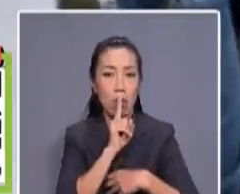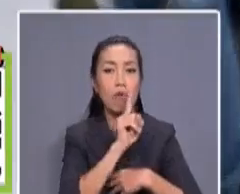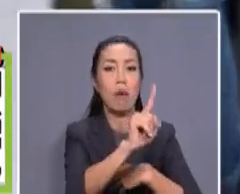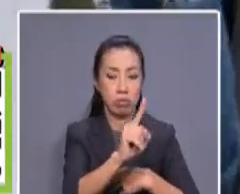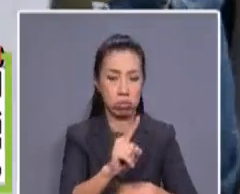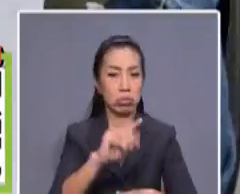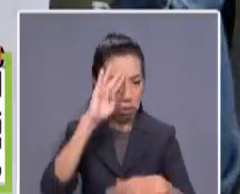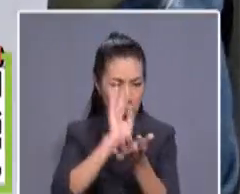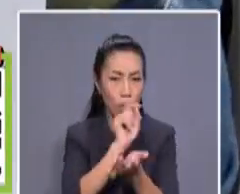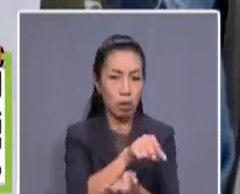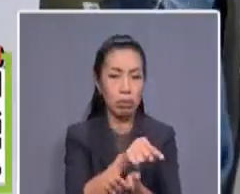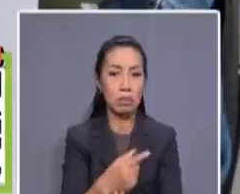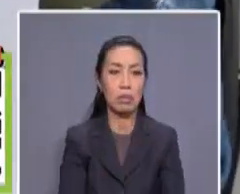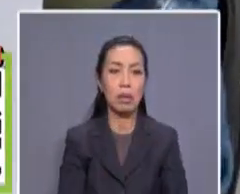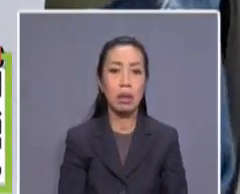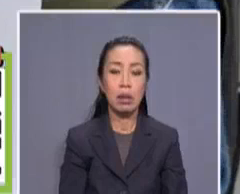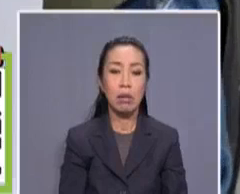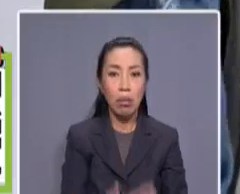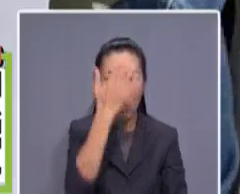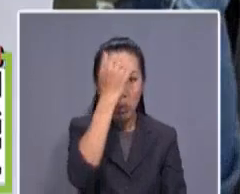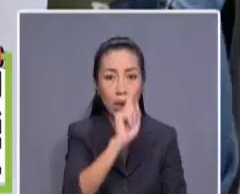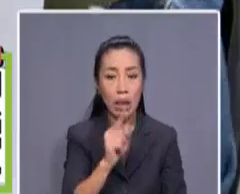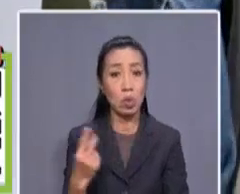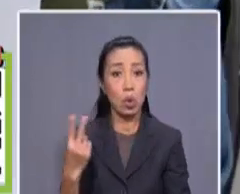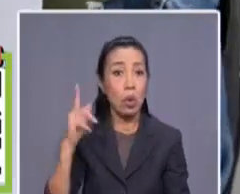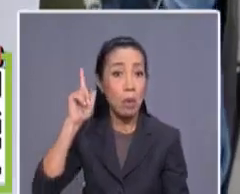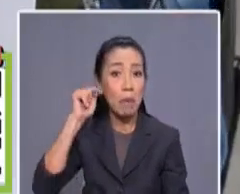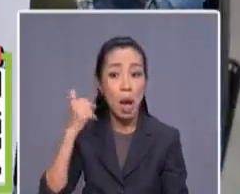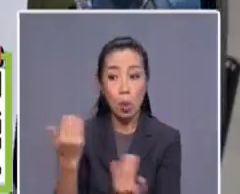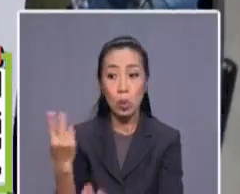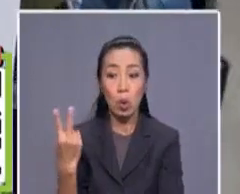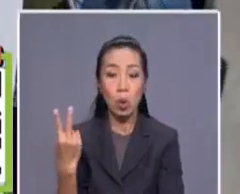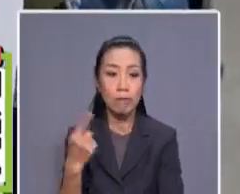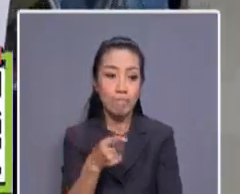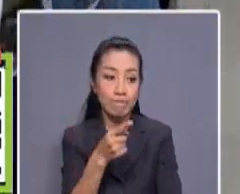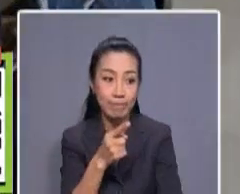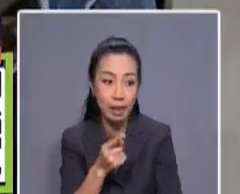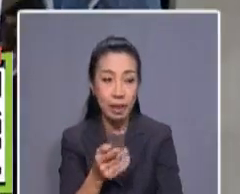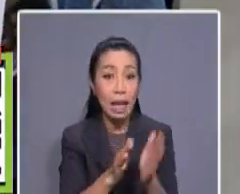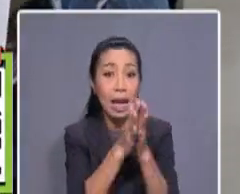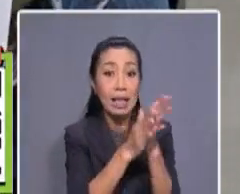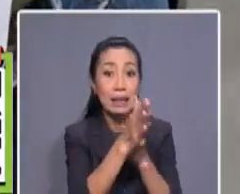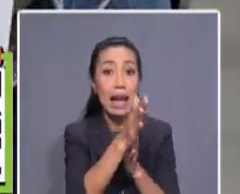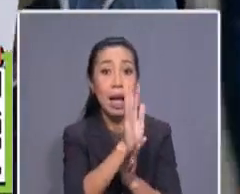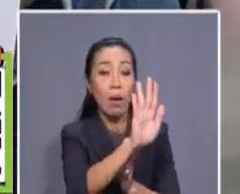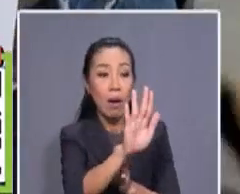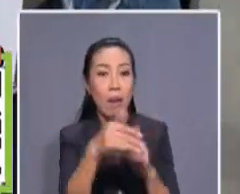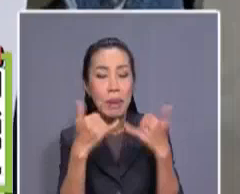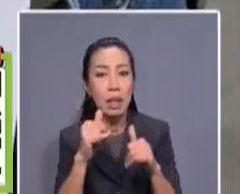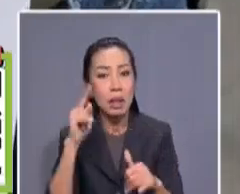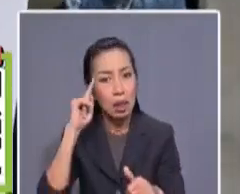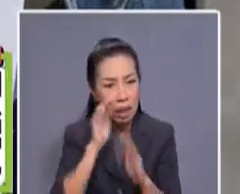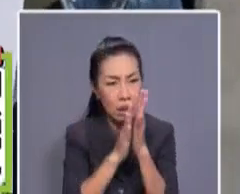ศรีชายสารวัตรสอบสวนสภ.เมืองอุดรเพราะว่าทั้งสองแม่ลูกชวนกันไปเล่นแชร์หลุด นี่ แชร์หลุ